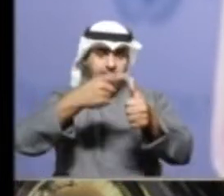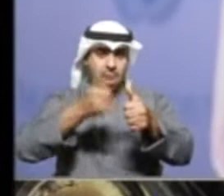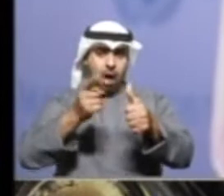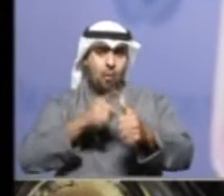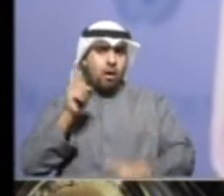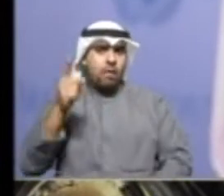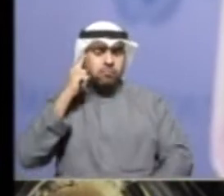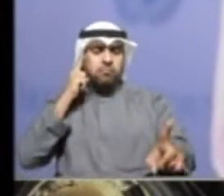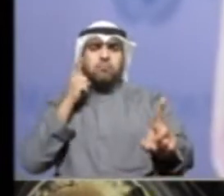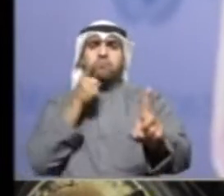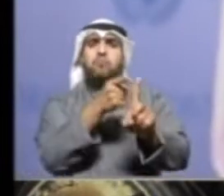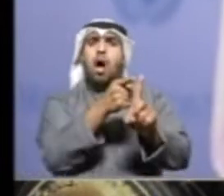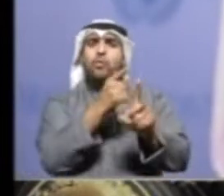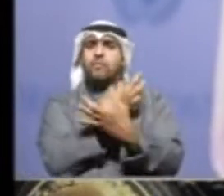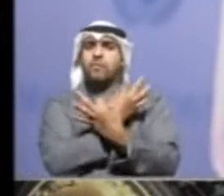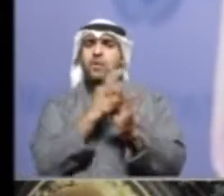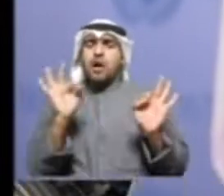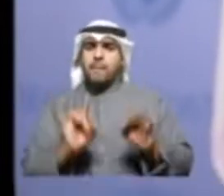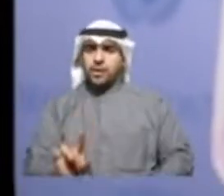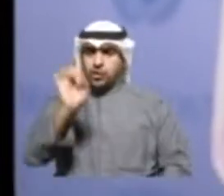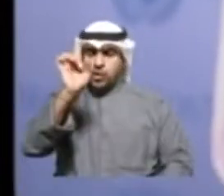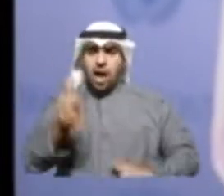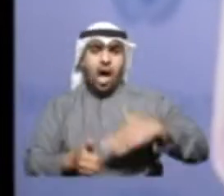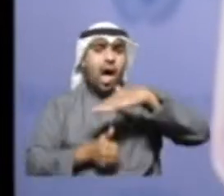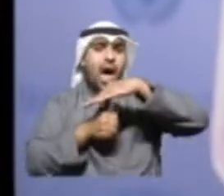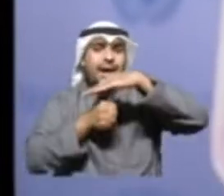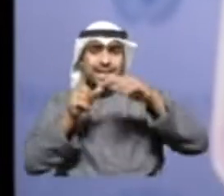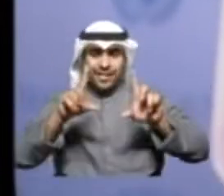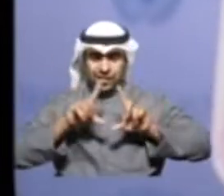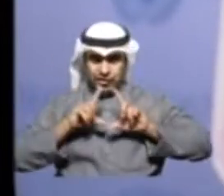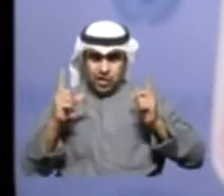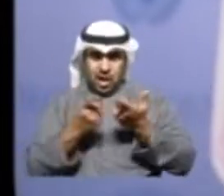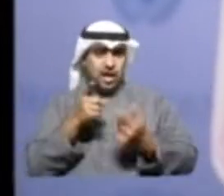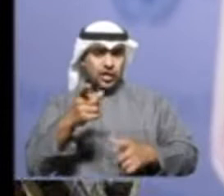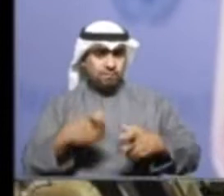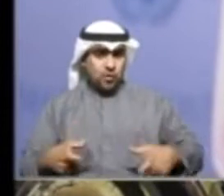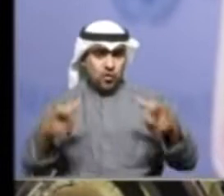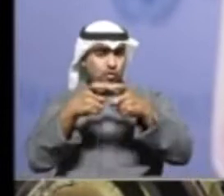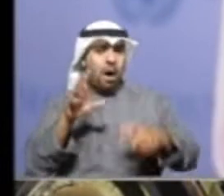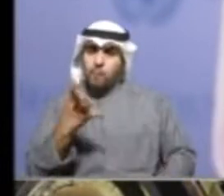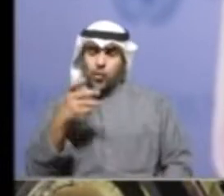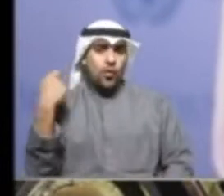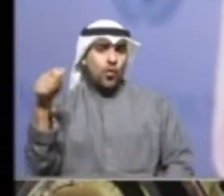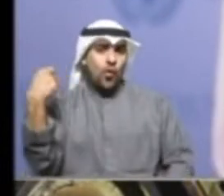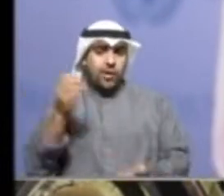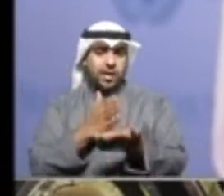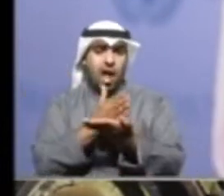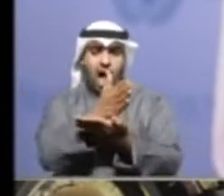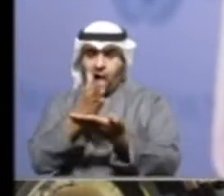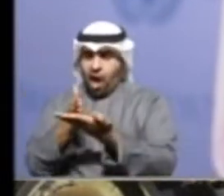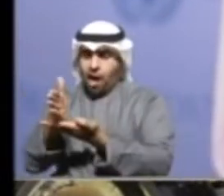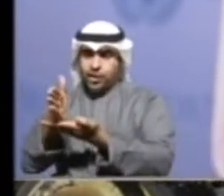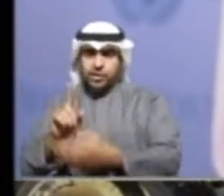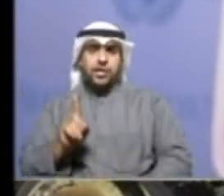رفيعة المستوى راح يترأسها معالي نائب رئيس مجلس الوزراء ووزير الخارجية، وراح يشارك فيها